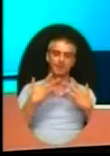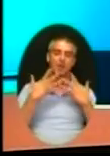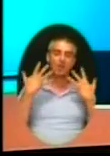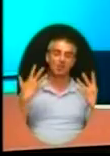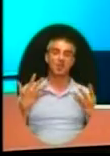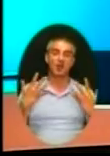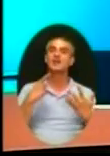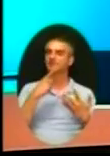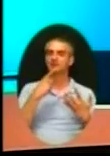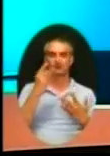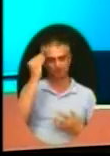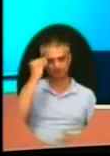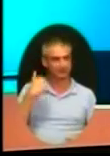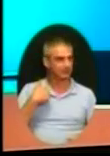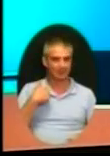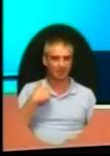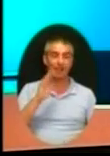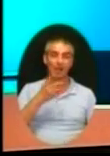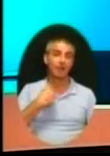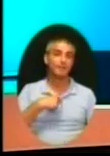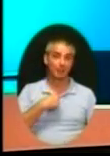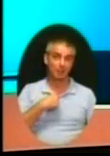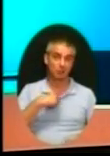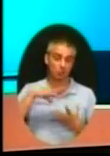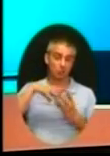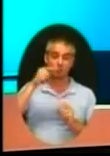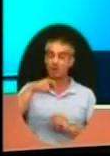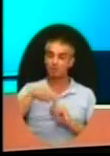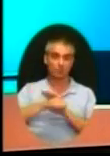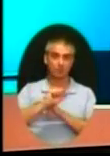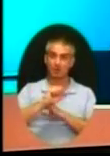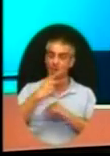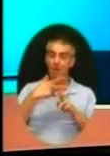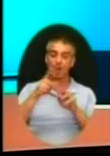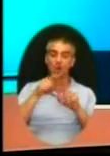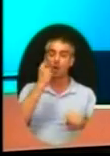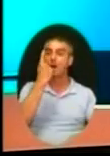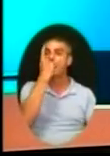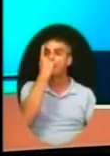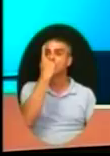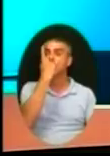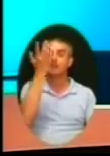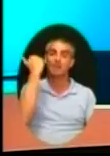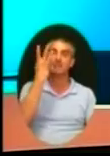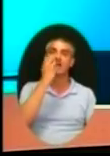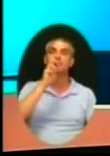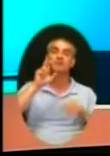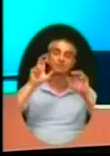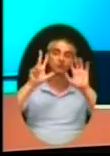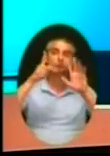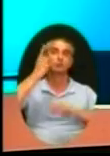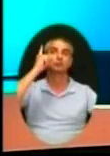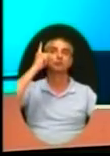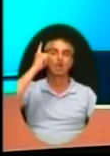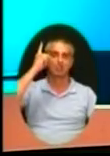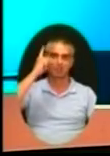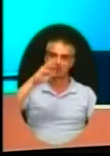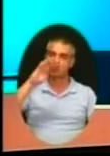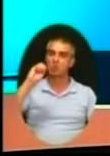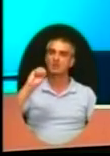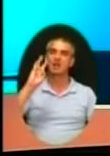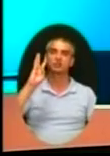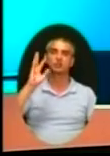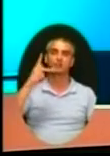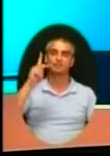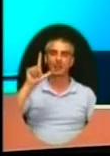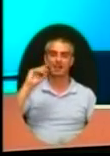גדולה, וזה מזכיר לי איך לא שגם אנחנו במונדיאל הכנסנו רק גול אחד. פעם לפני 48 שנים מוטה